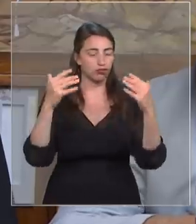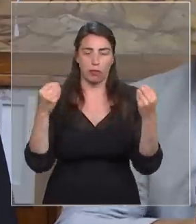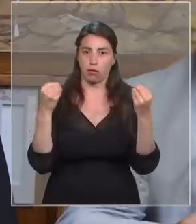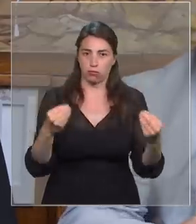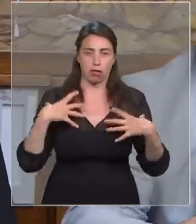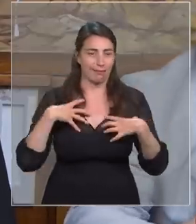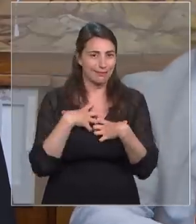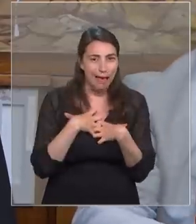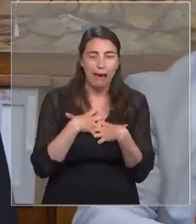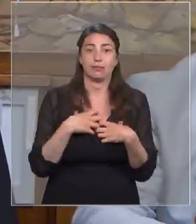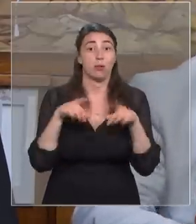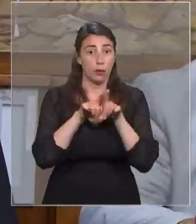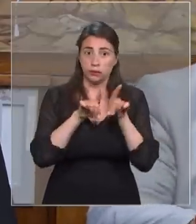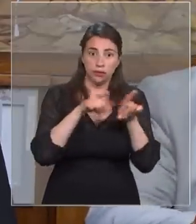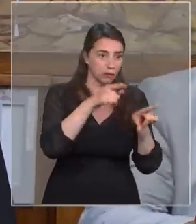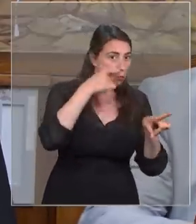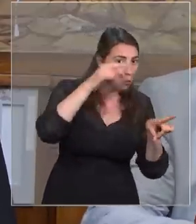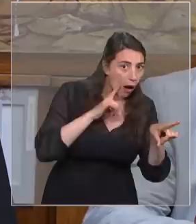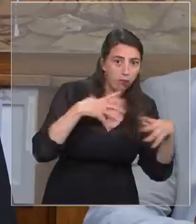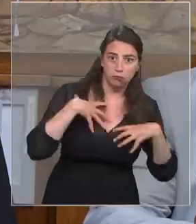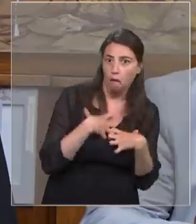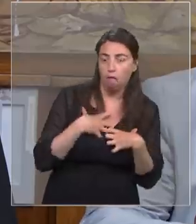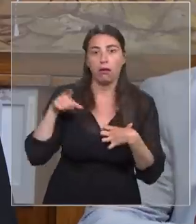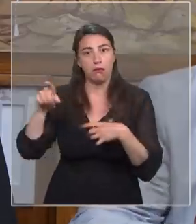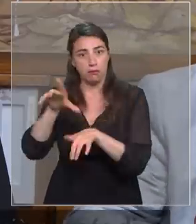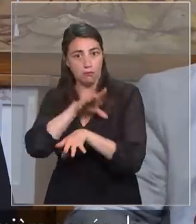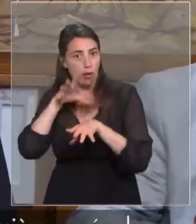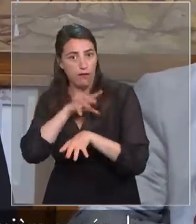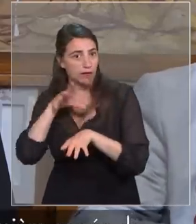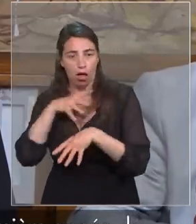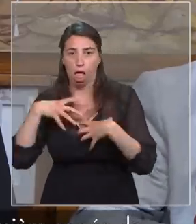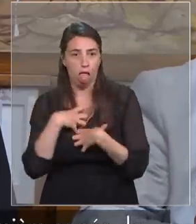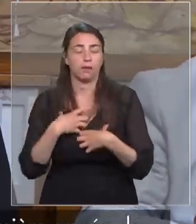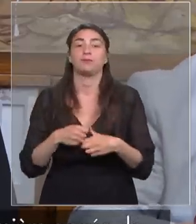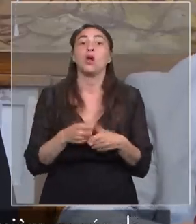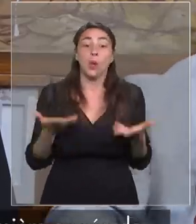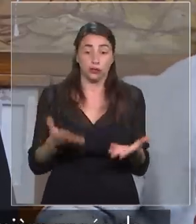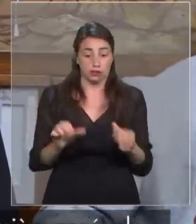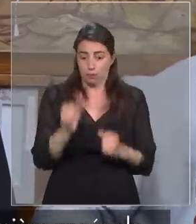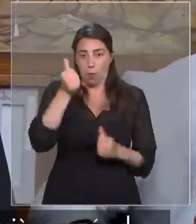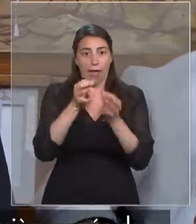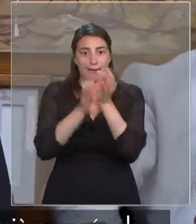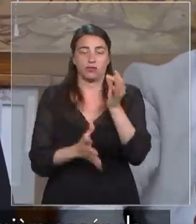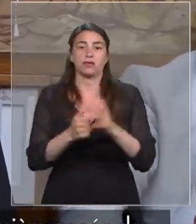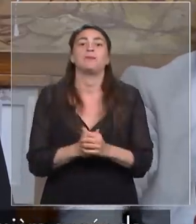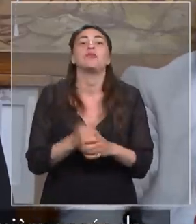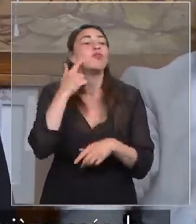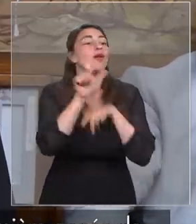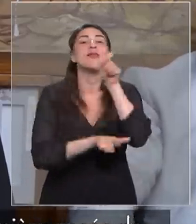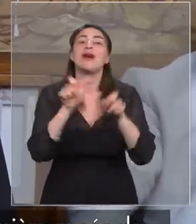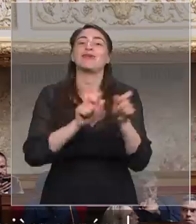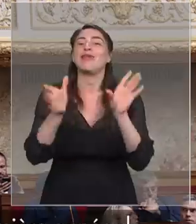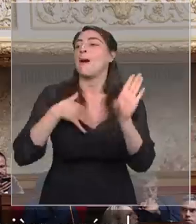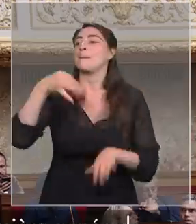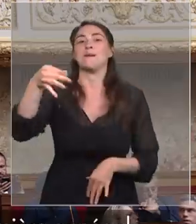leurs parents et leurs enseignants. Depuis mercredi dernier, les lycéens ont accès aux premiers résultats. Pour ceux qui ont obtenu la formation de leur choix, c'est